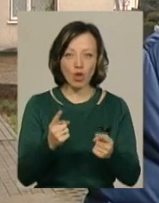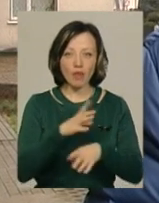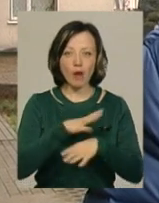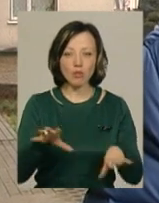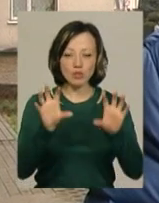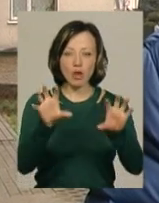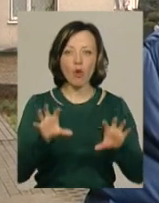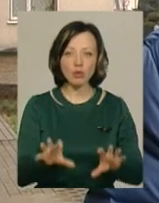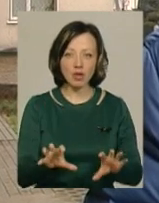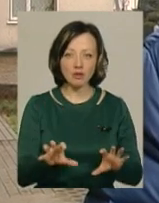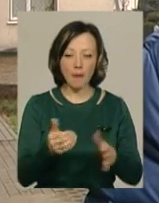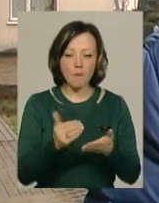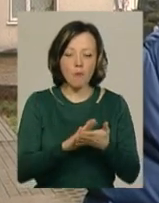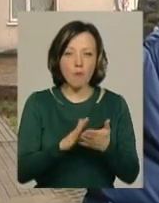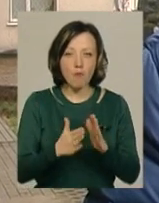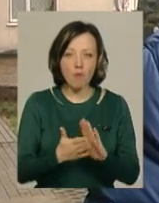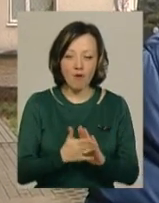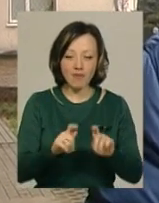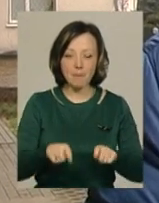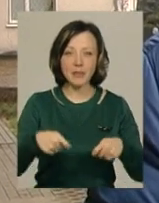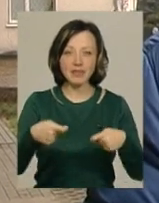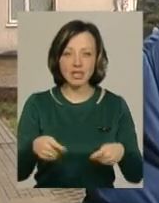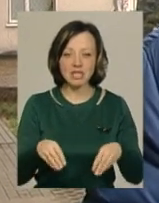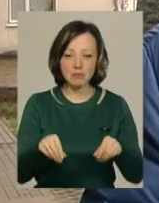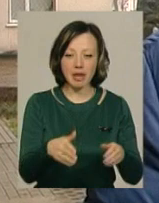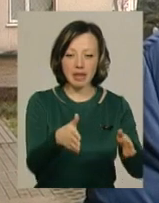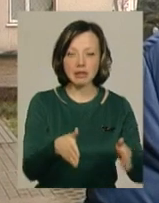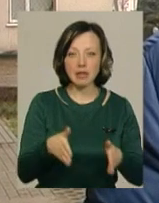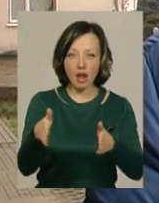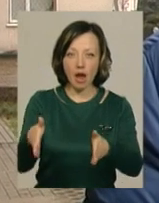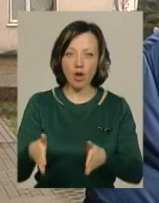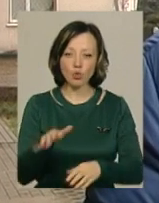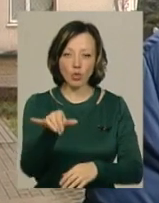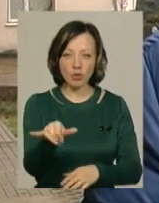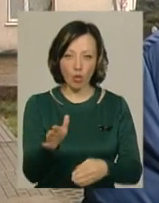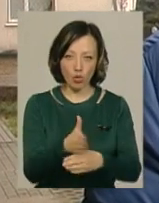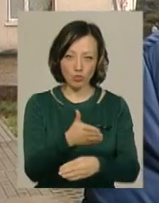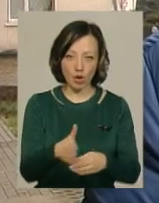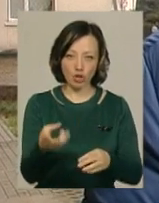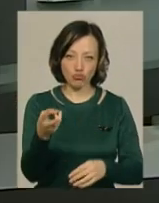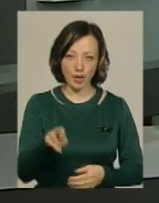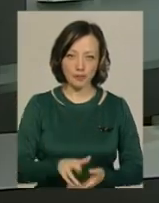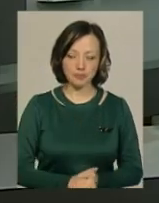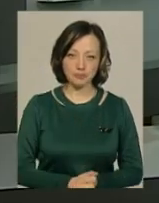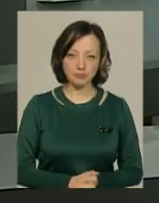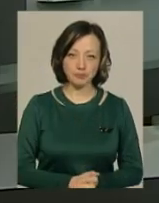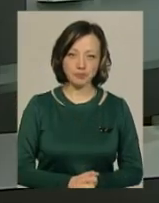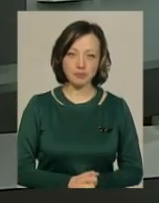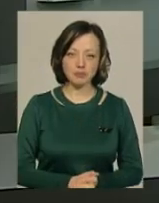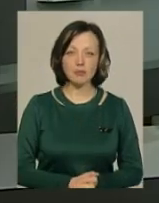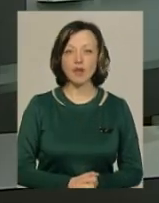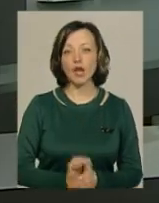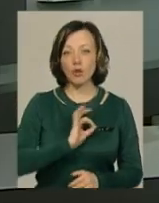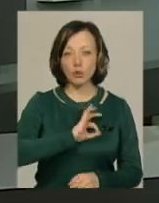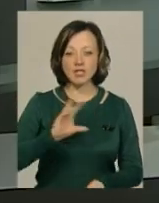було законодавчих передумов для передачі земельних ділянок їм у розпорядження. Правник